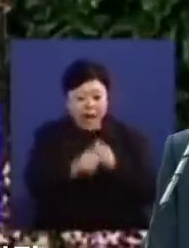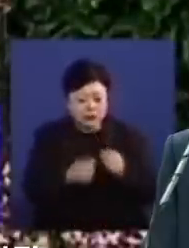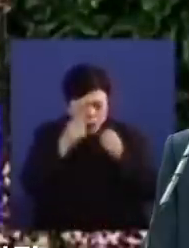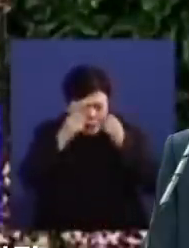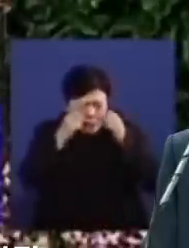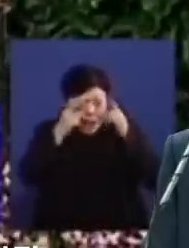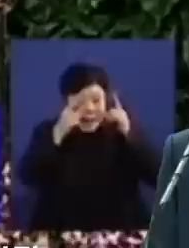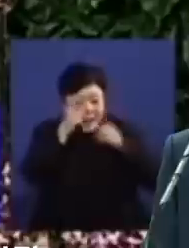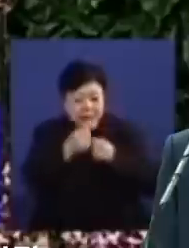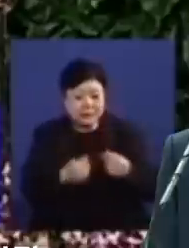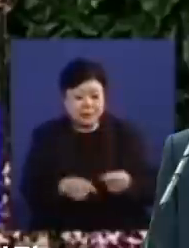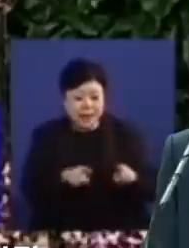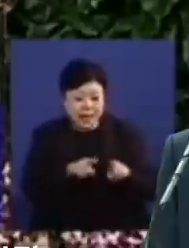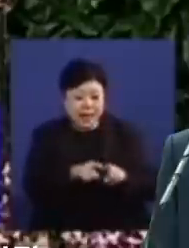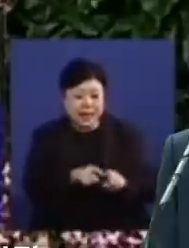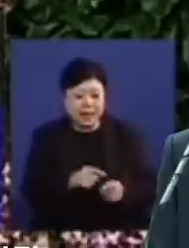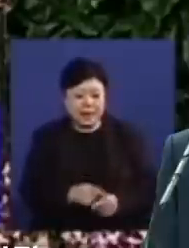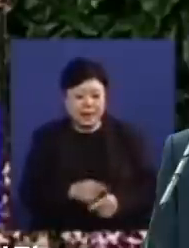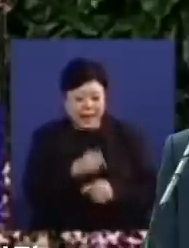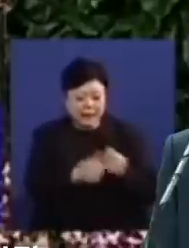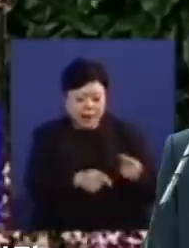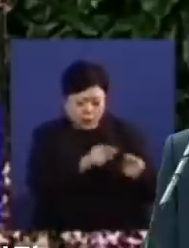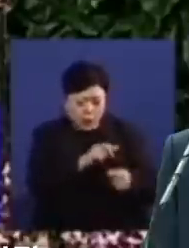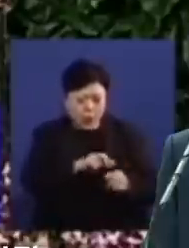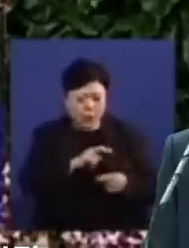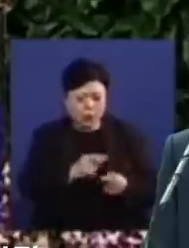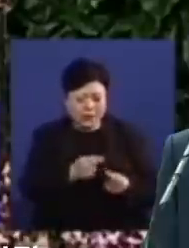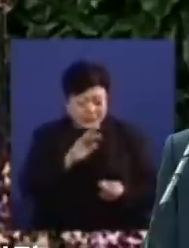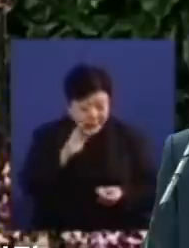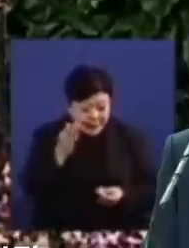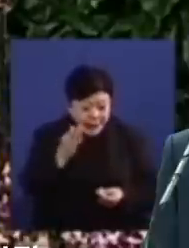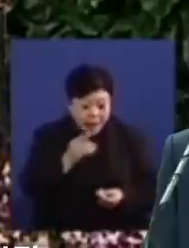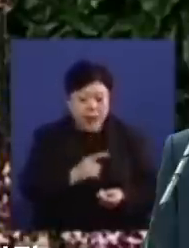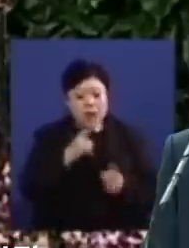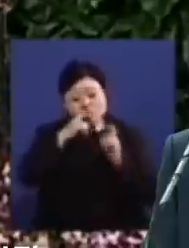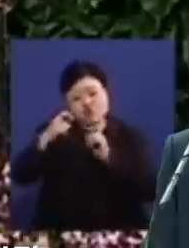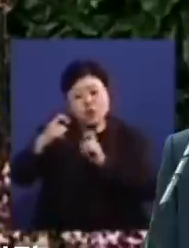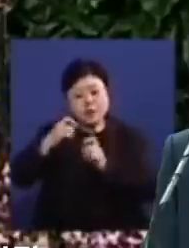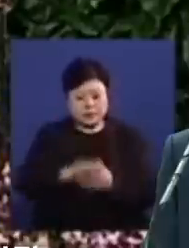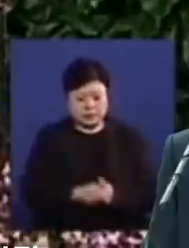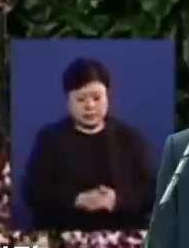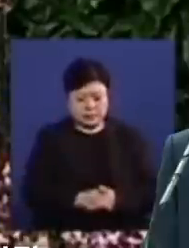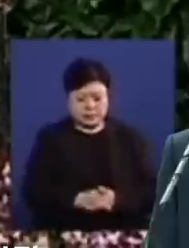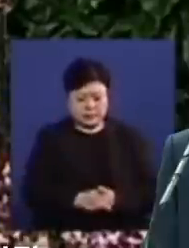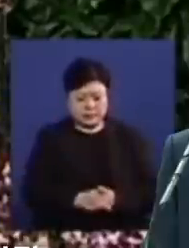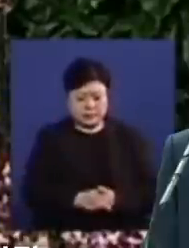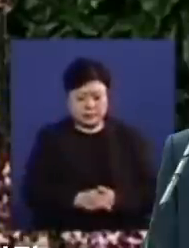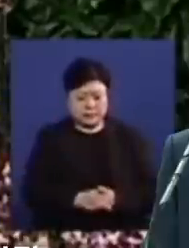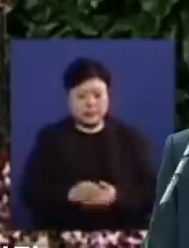같이 되어 선악을 알 줄 하나님이 아시느냐. 하나님과 같이 되려고 한다. 동등되려고 한다.